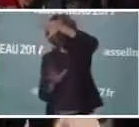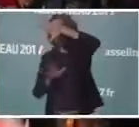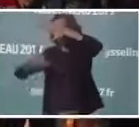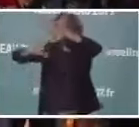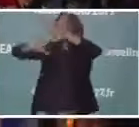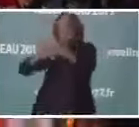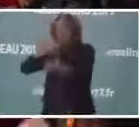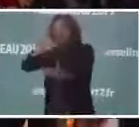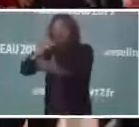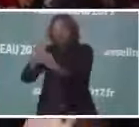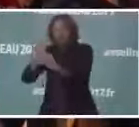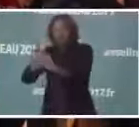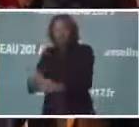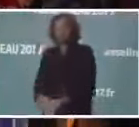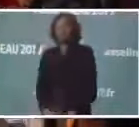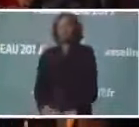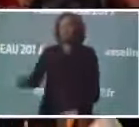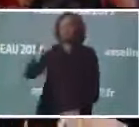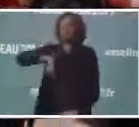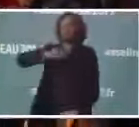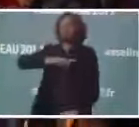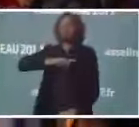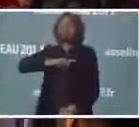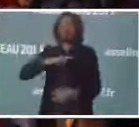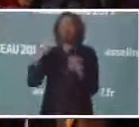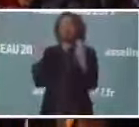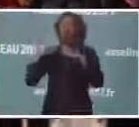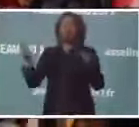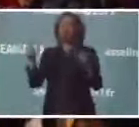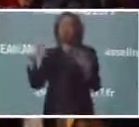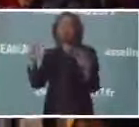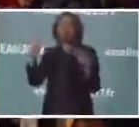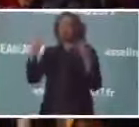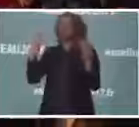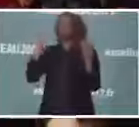nous ne voulons pas du choc des civilisations